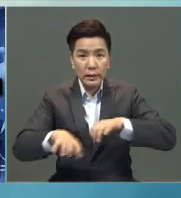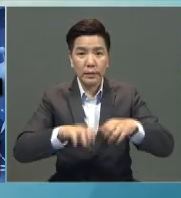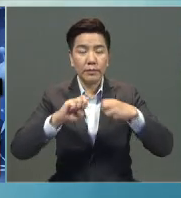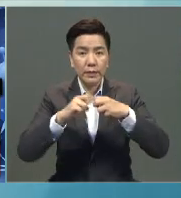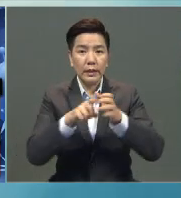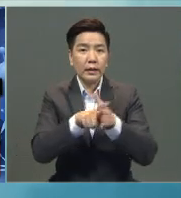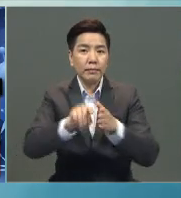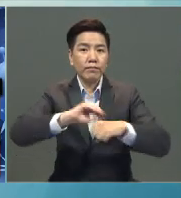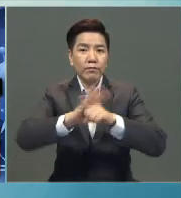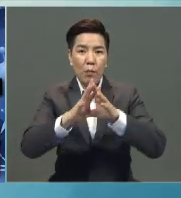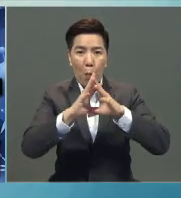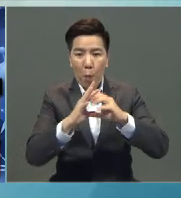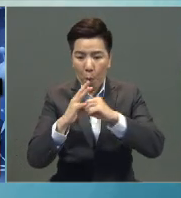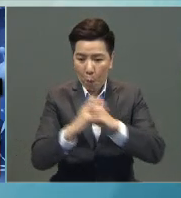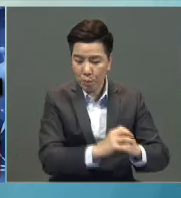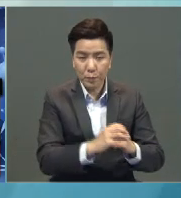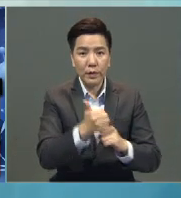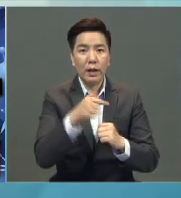ชื่นชมไทยรับมือโครเวฟชี้เป็นตัวอย่างของความแข็งแกร่งและความสามัคคีนางคีตาสะพานวันผู้แทนองค์การสหประชาชาติประจำประเทศไทยได้เขียนบทความลงในเว็บไซต์ขององค์การสหประชาชาติเพื่อแสดงความชื่นชมความสำเร็จของประเทศไทยในการจัดการกับวิกฤตครบ29